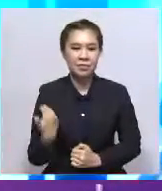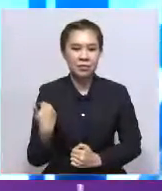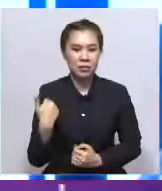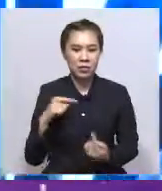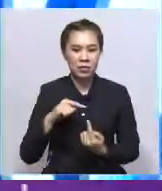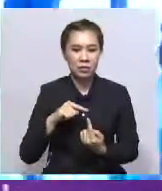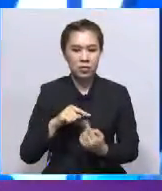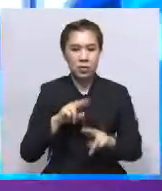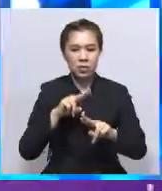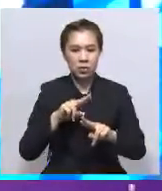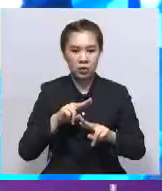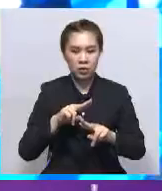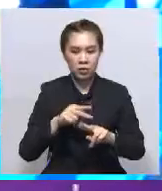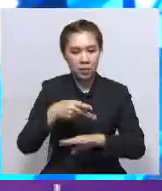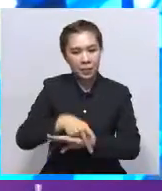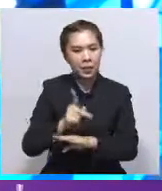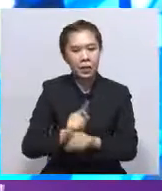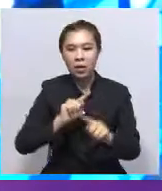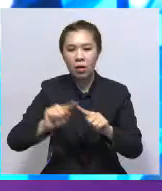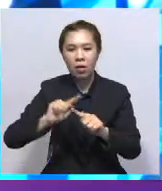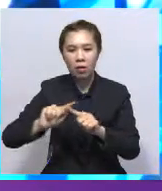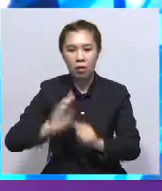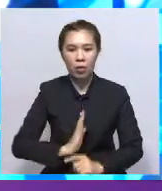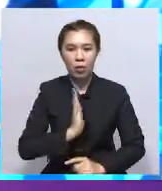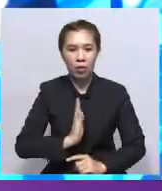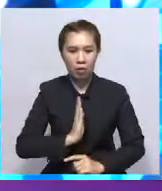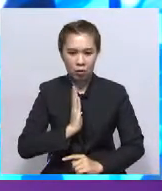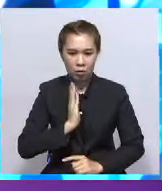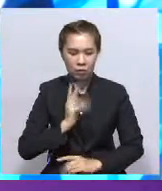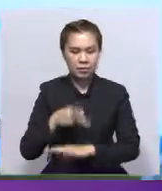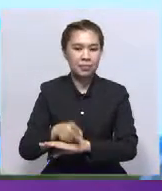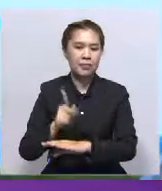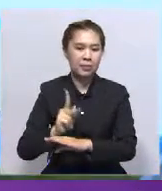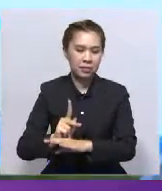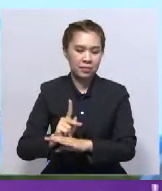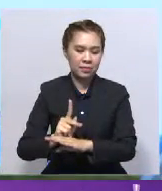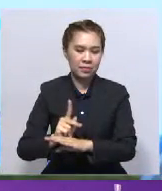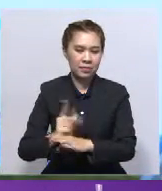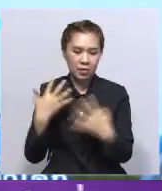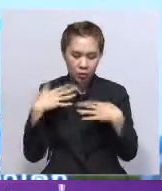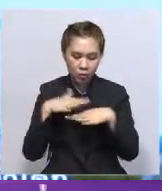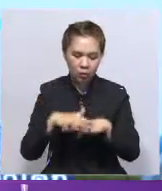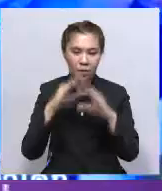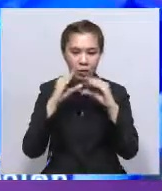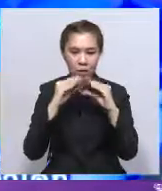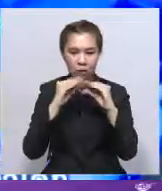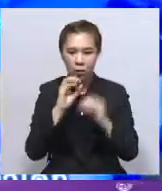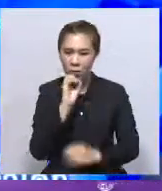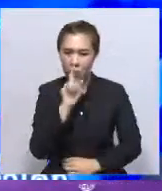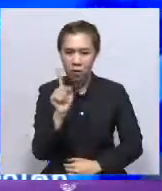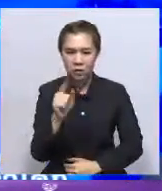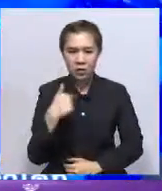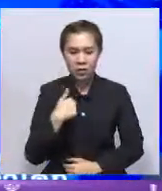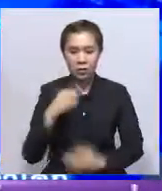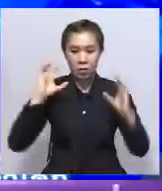ยมีผู้บริหารระดับสูงและนางฟางหลิวเลขาธิการ ICAO เข้าร่วมนายกรัฐมนตรีระบุถึงความมุ่ง